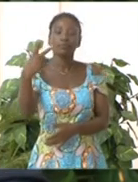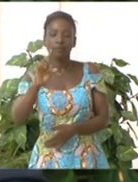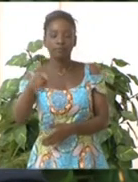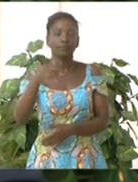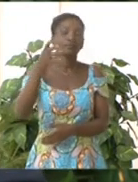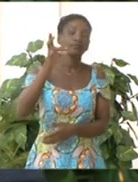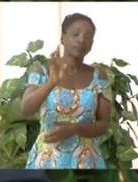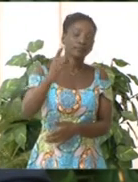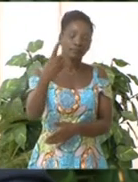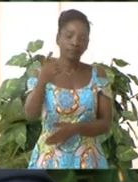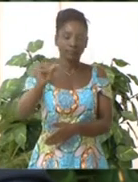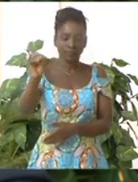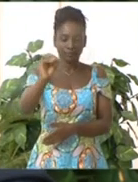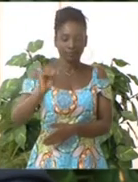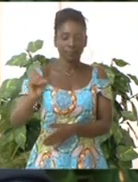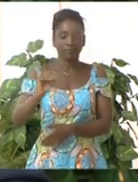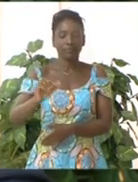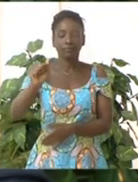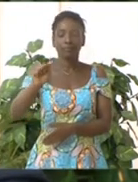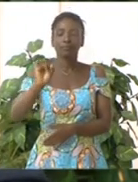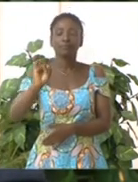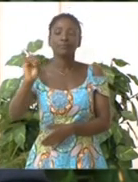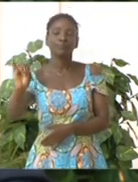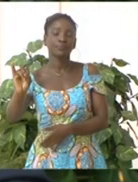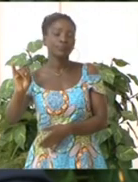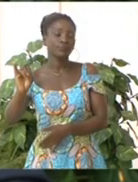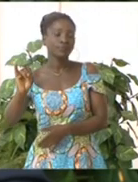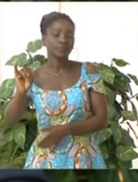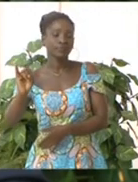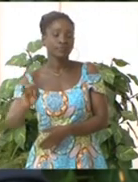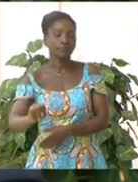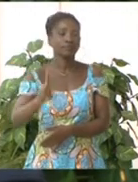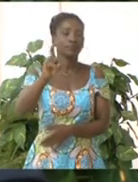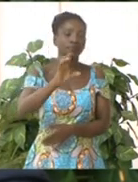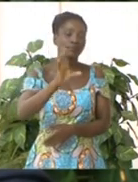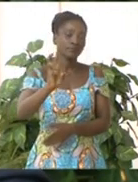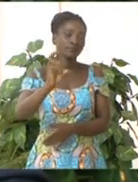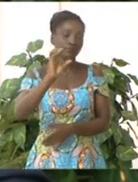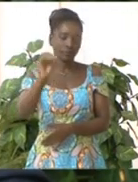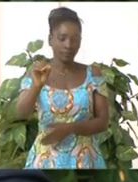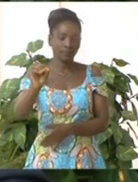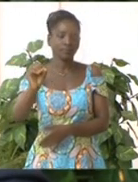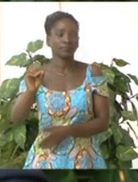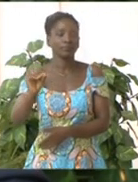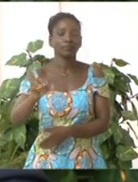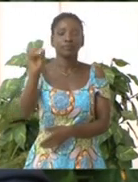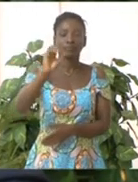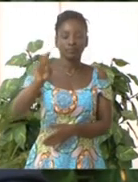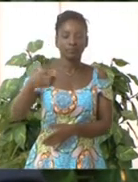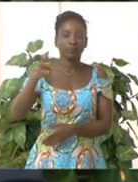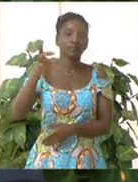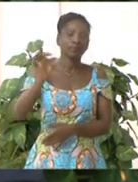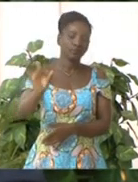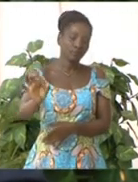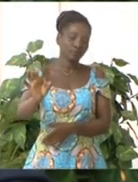passants affi n'guessan pascal 160 voix soit 0 93%